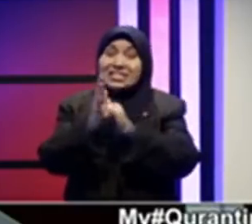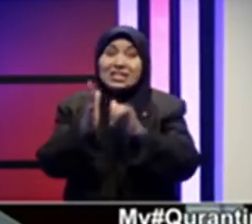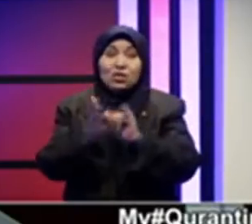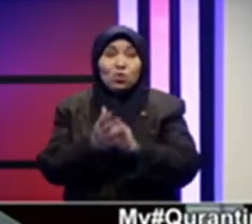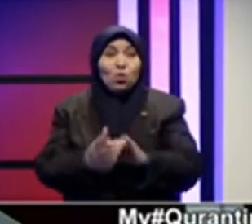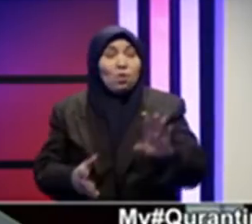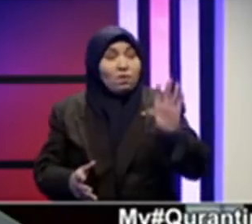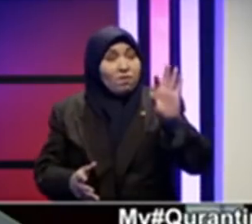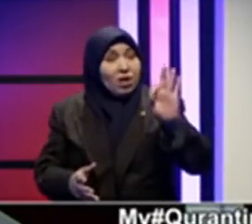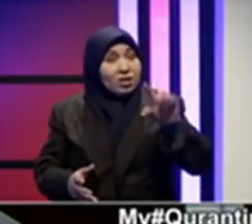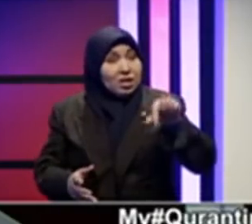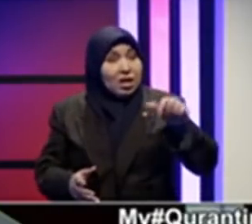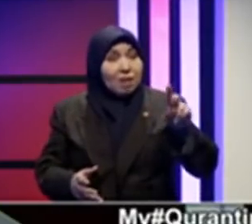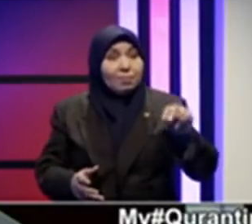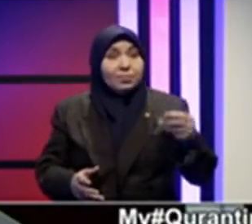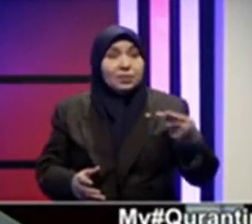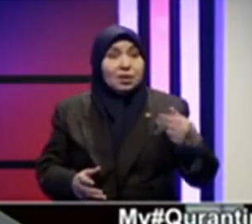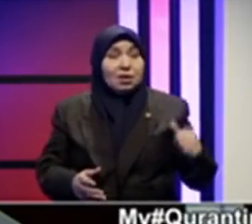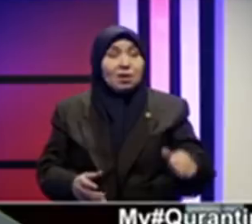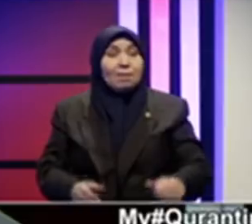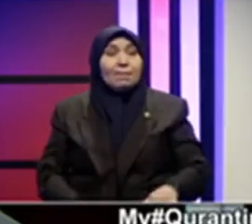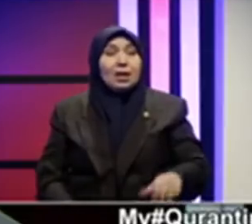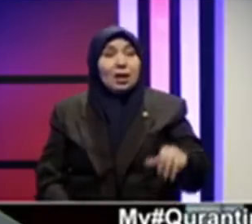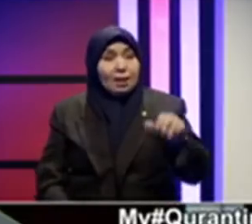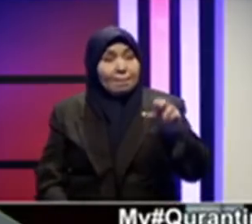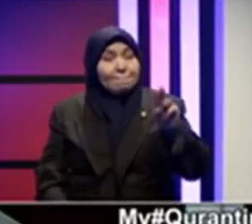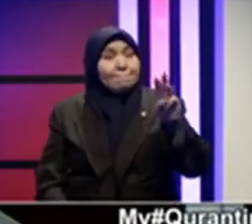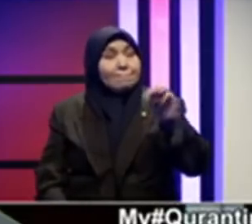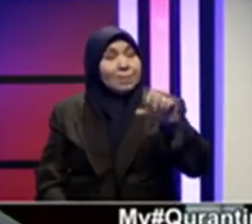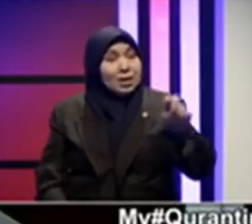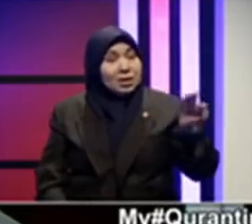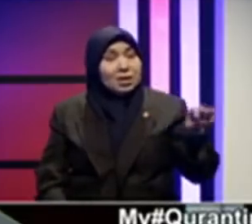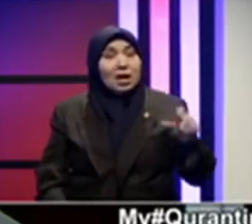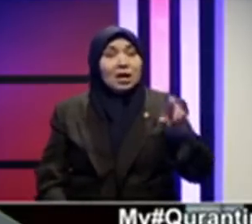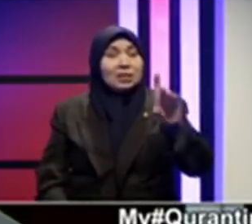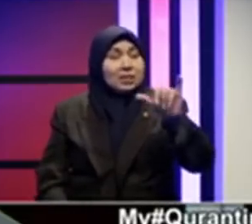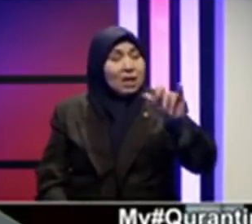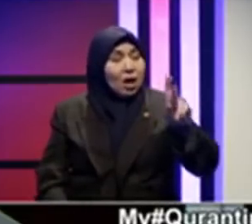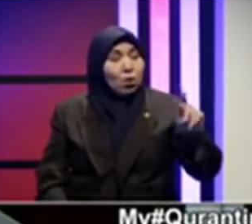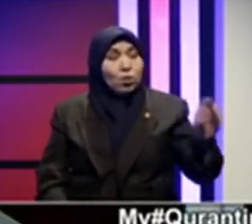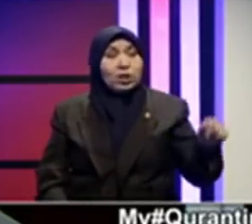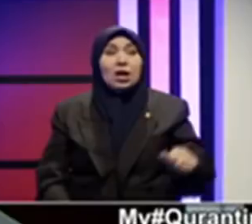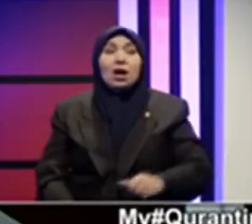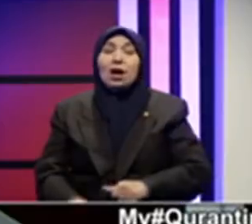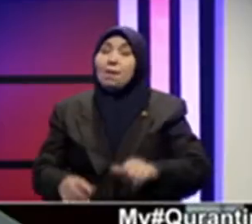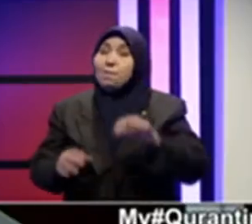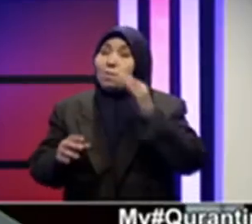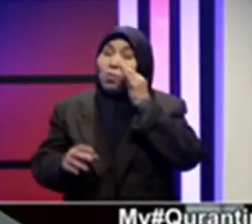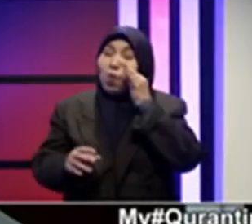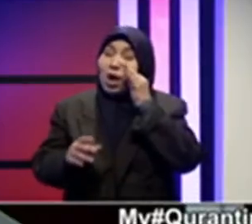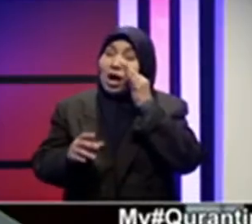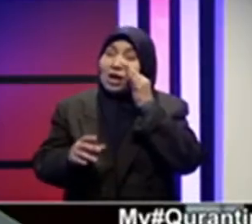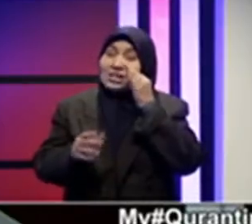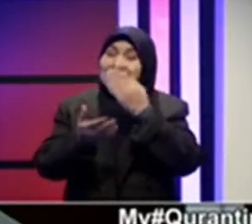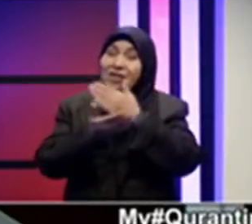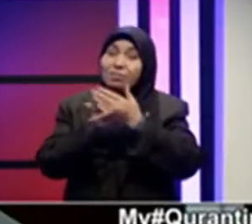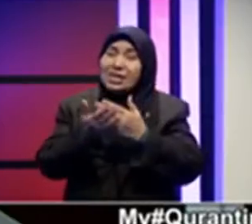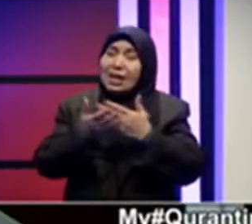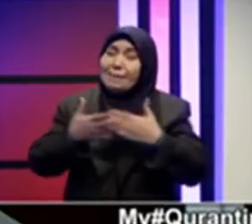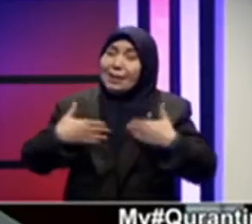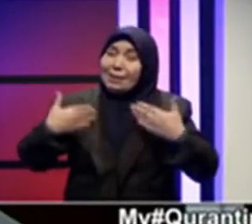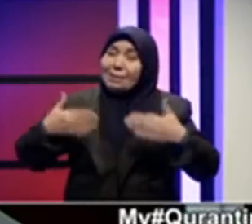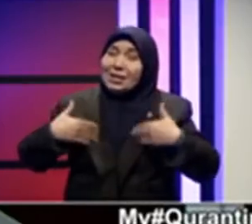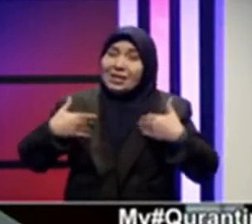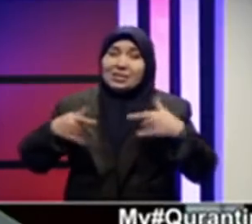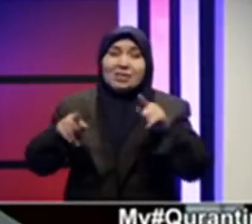fakihatu, maksudnya mayadun, mayadun kan, maksudnya ialah buah, sesuatu yang menggembirakan seperti